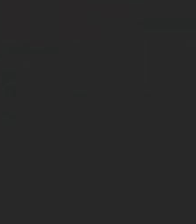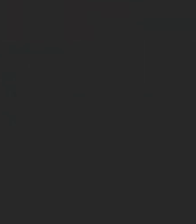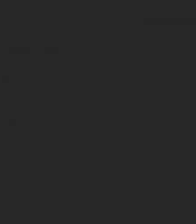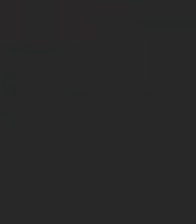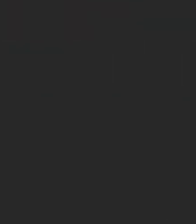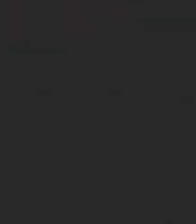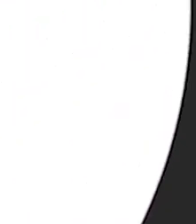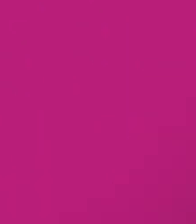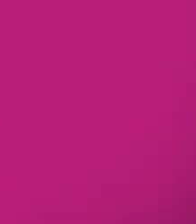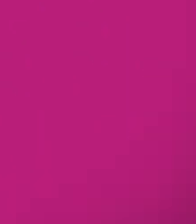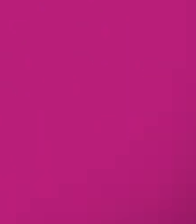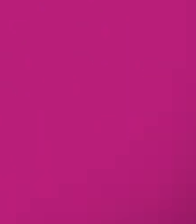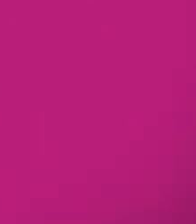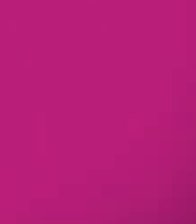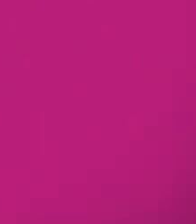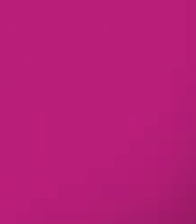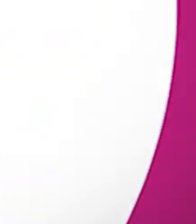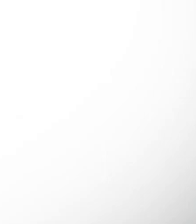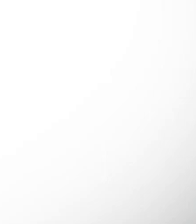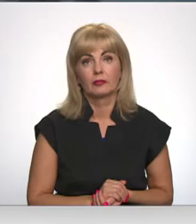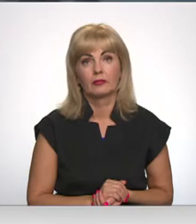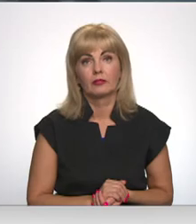Re, viss ēters ir te!